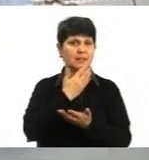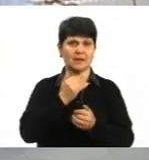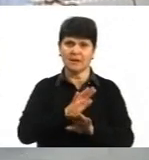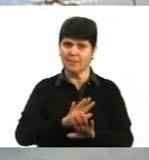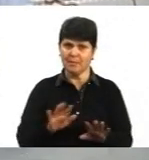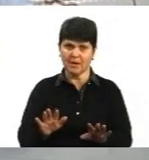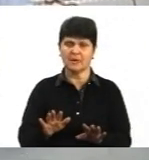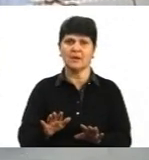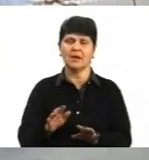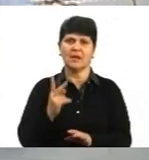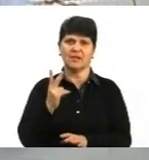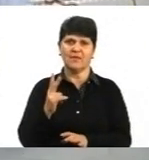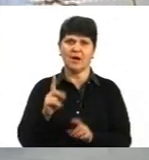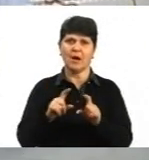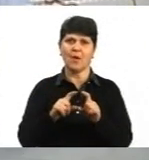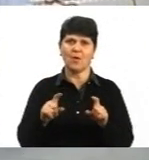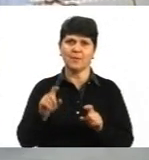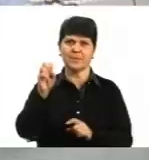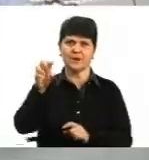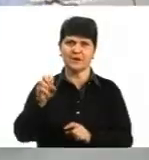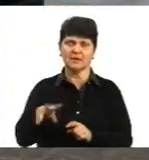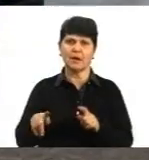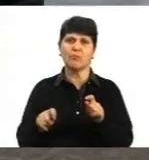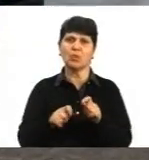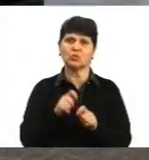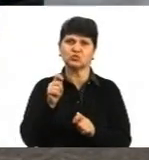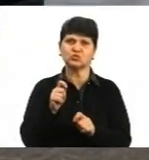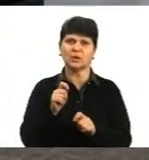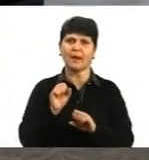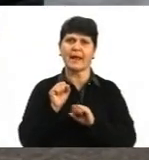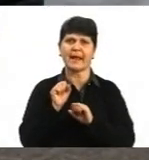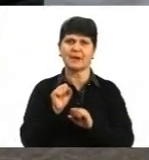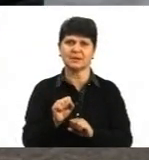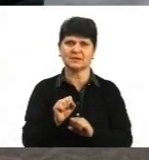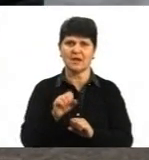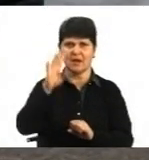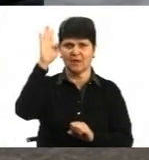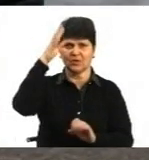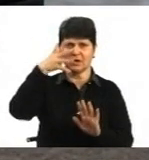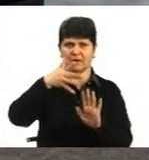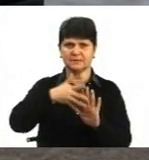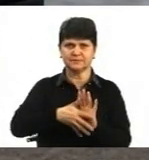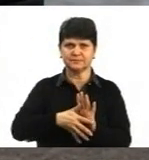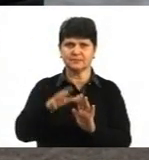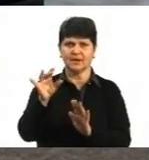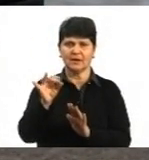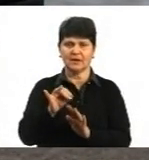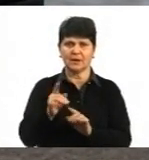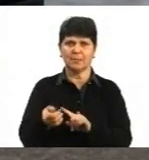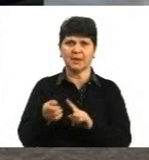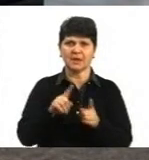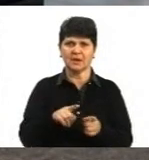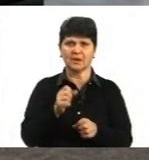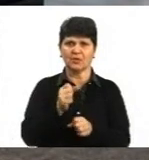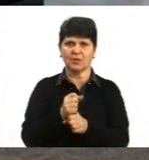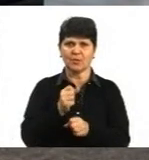двох об'єктах порушення герметизації, затікання, внаслідок чого були підкорочення і перехід роботи світлофору або в